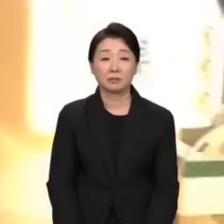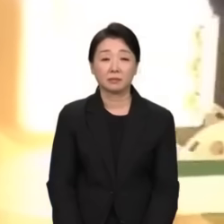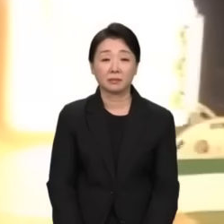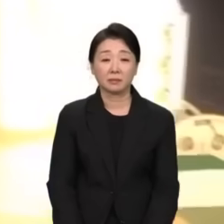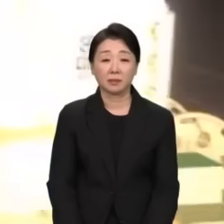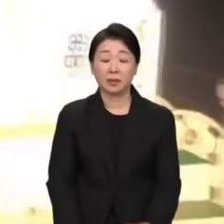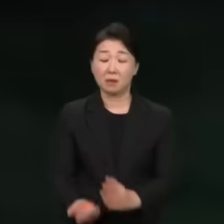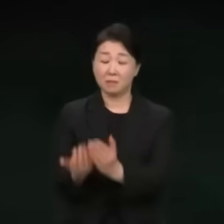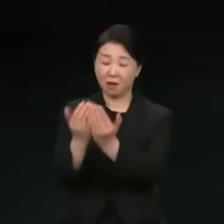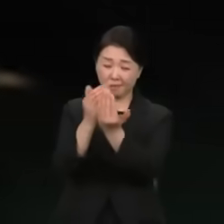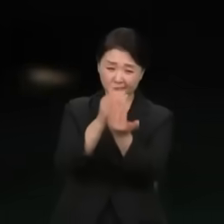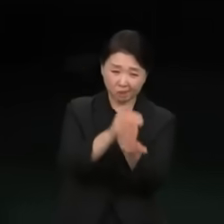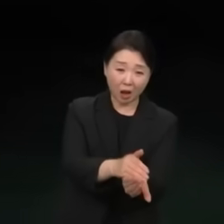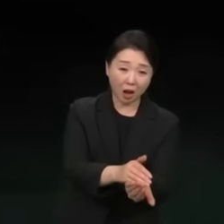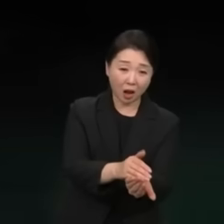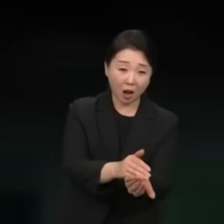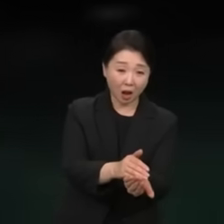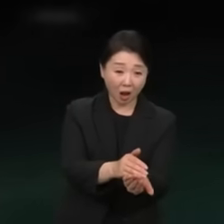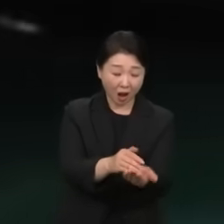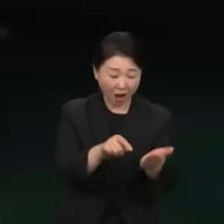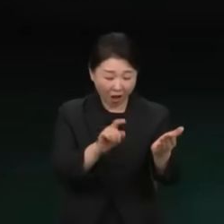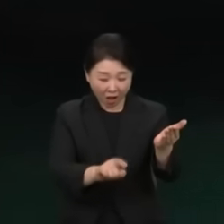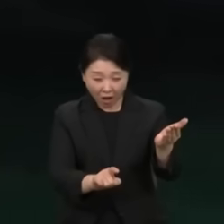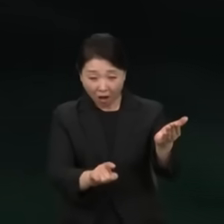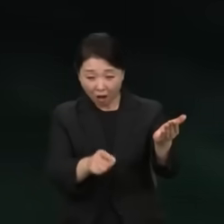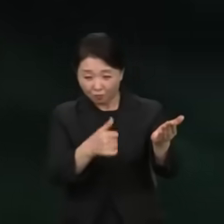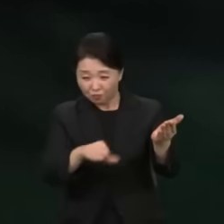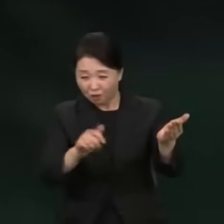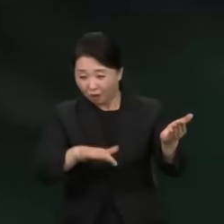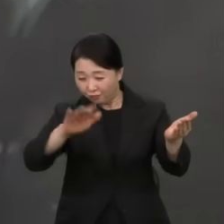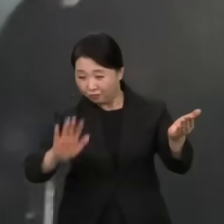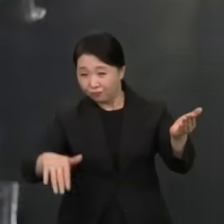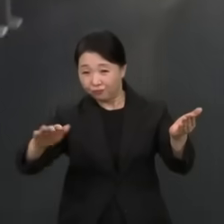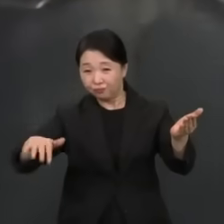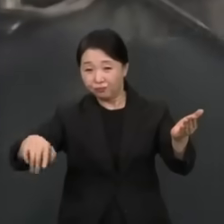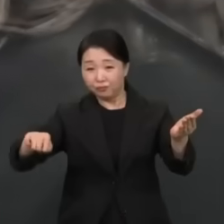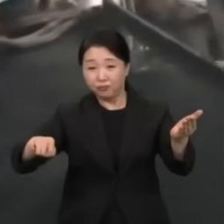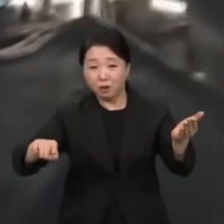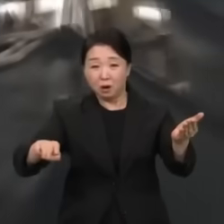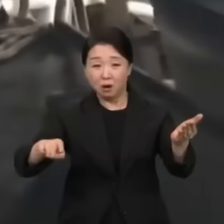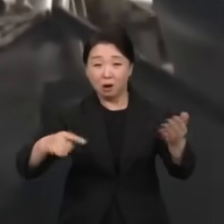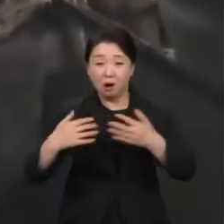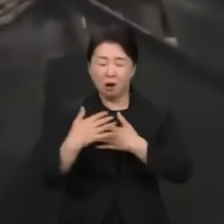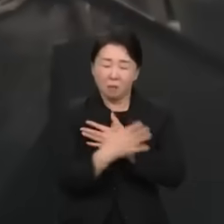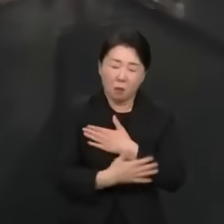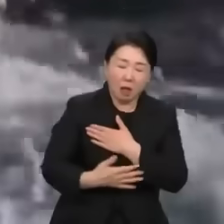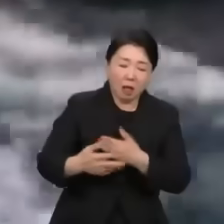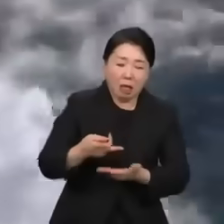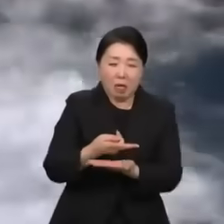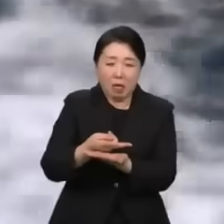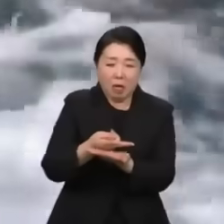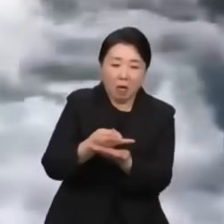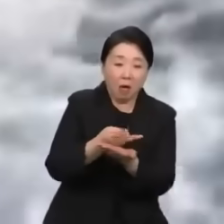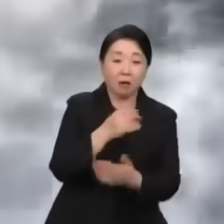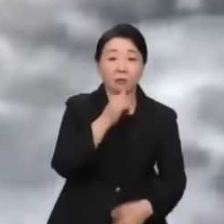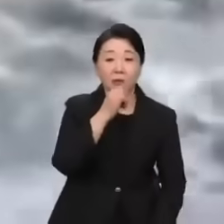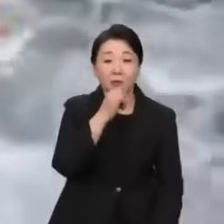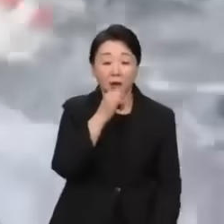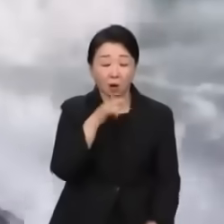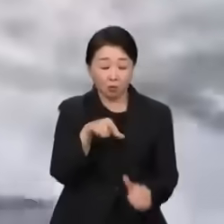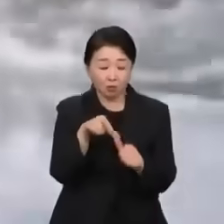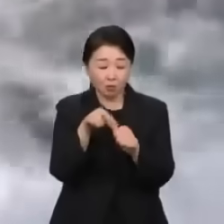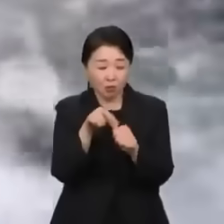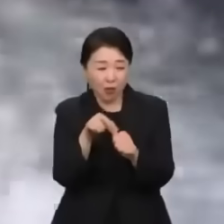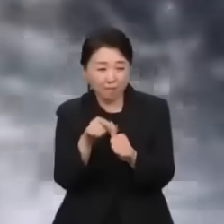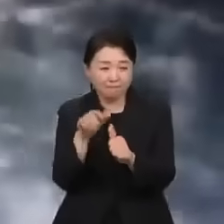침몰한 배에서 쏟아져 나온 잔해물은 너울의 출렁입니다. 그 가운데 몸을 못 가누는 선원이 떠 있습니다. 구조대가